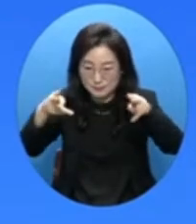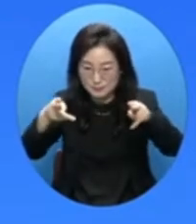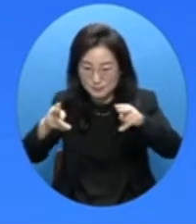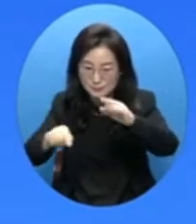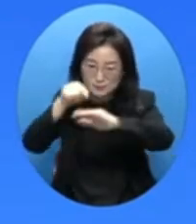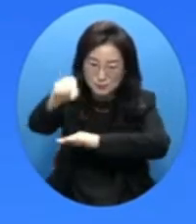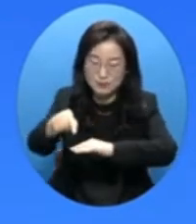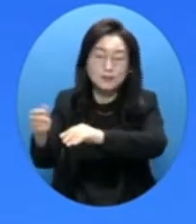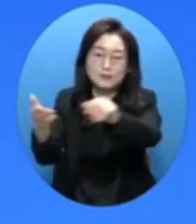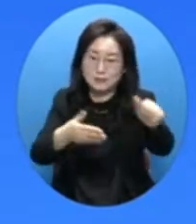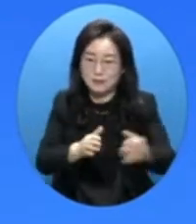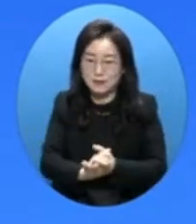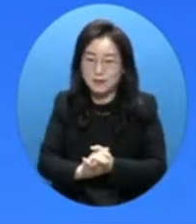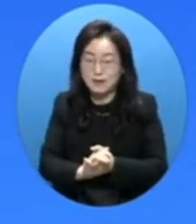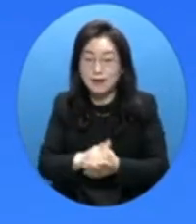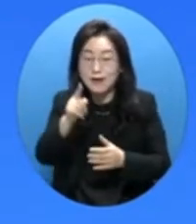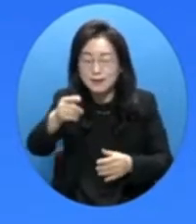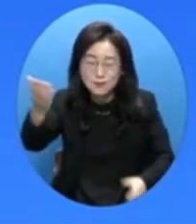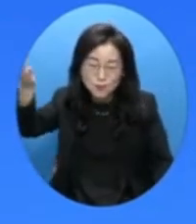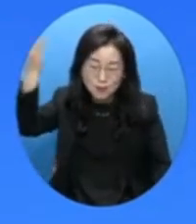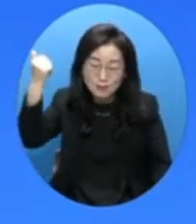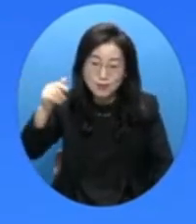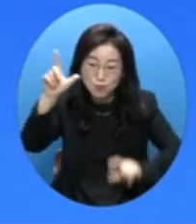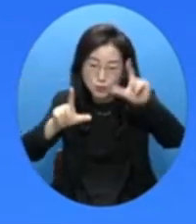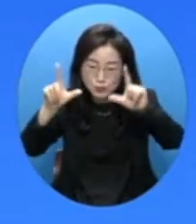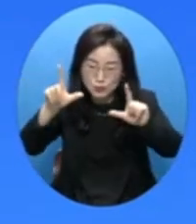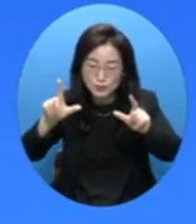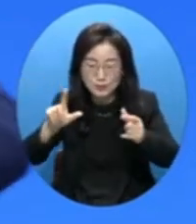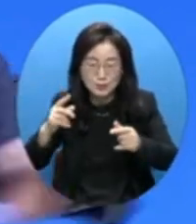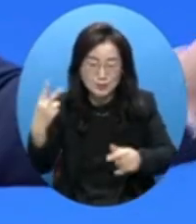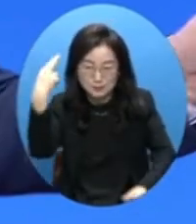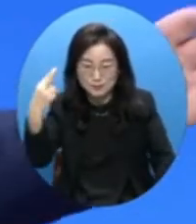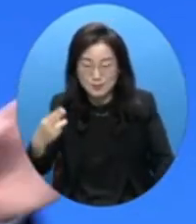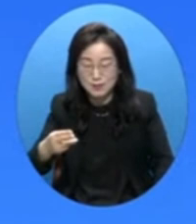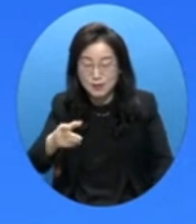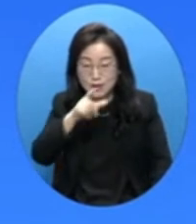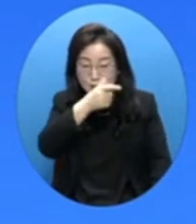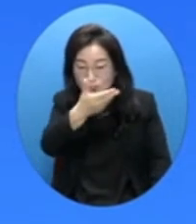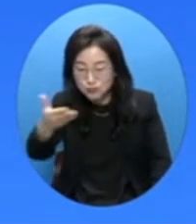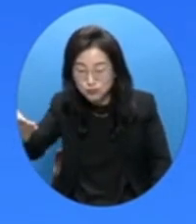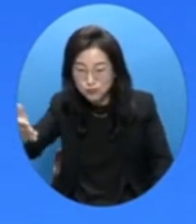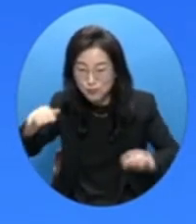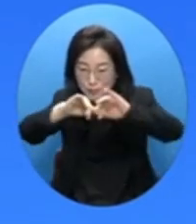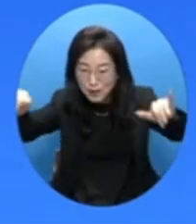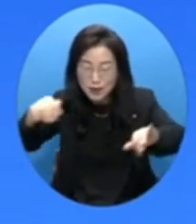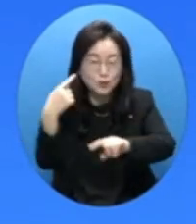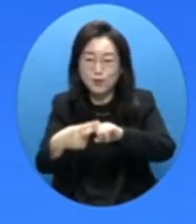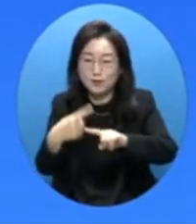바랍니다 그래야 그 과거에 나의 모습이 죽어야 요단강은 갈라지는 것입니다